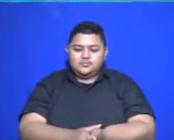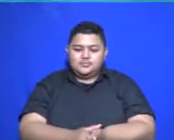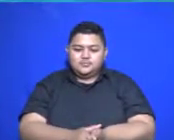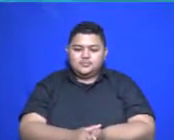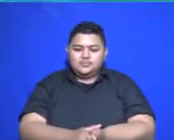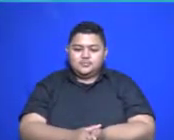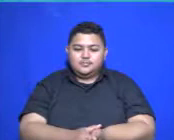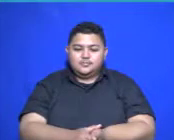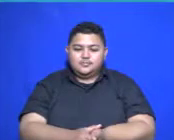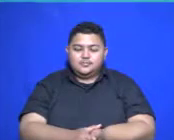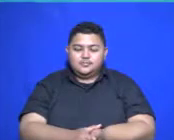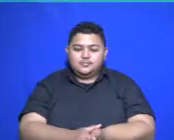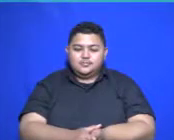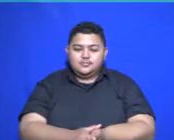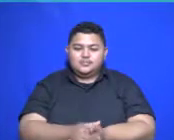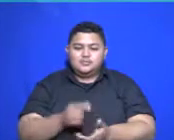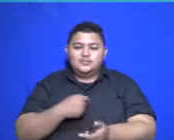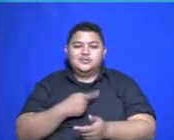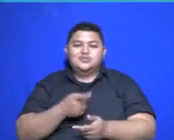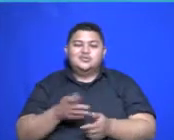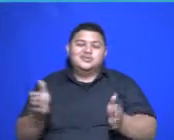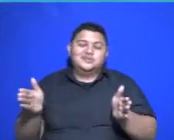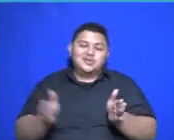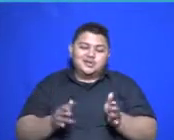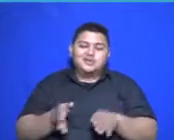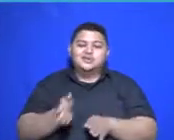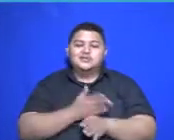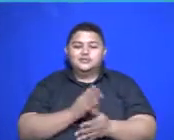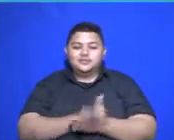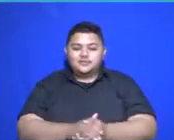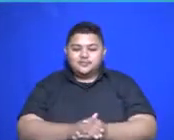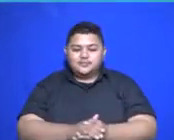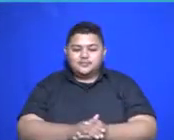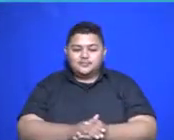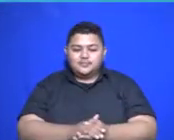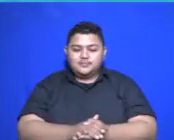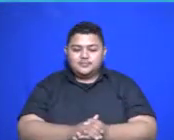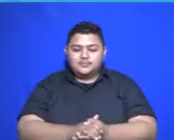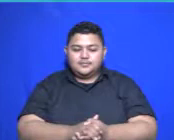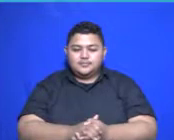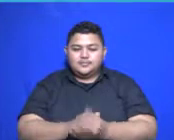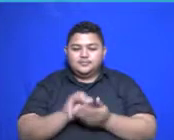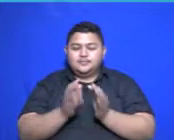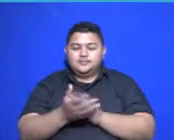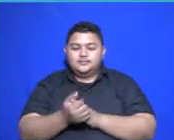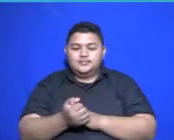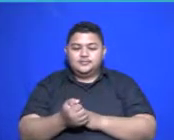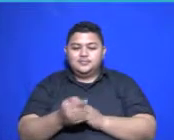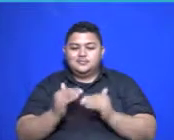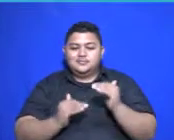saya mungkin lebih singkat dari 10 menit moderator. Jadi sesuai